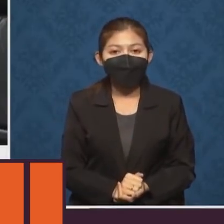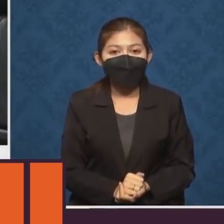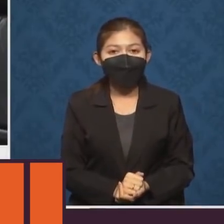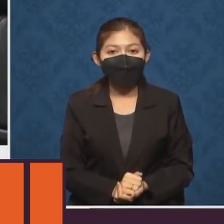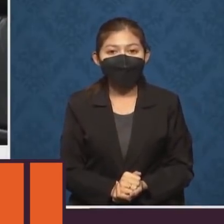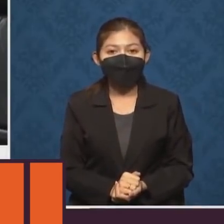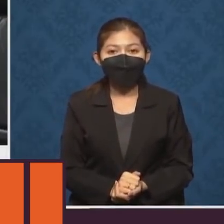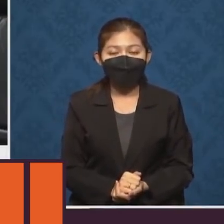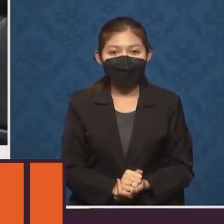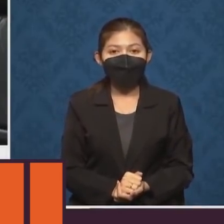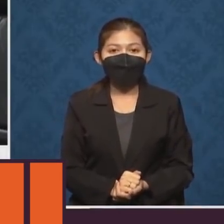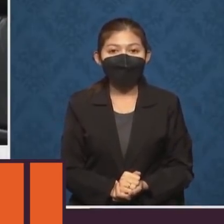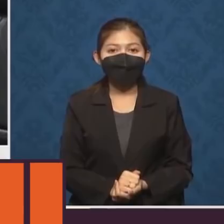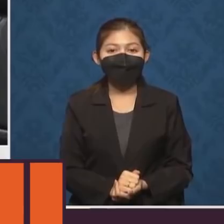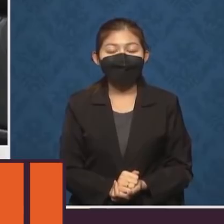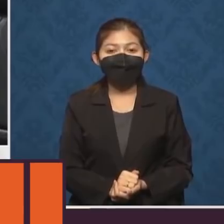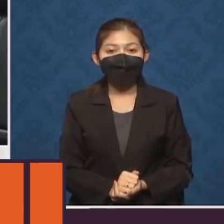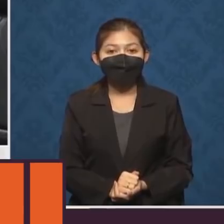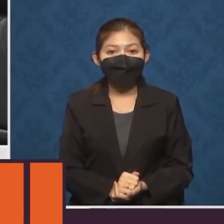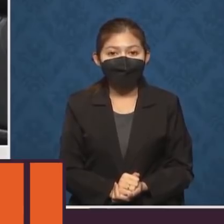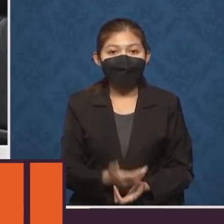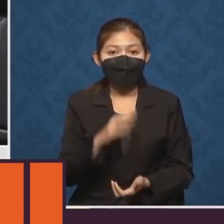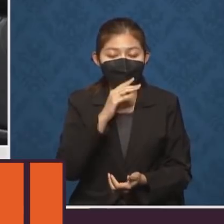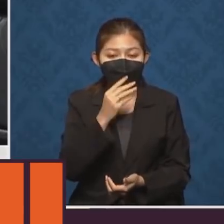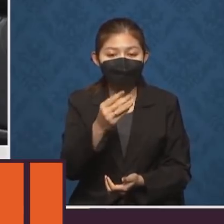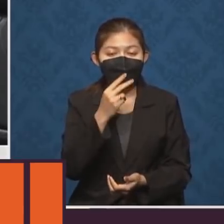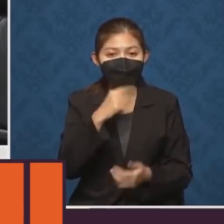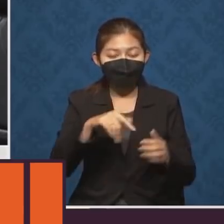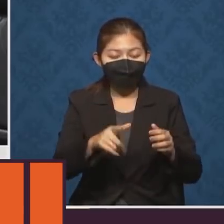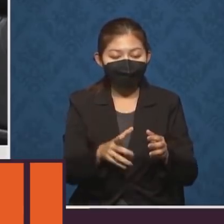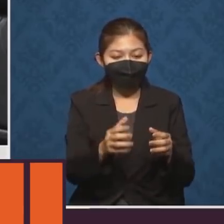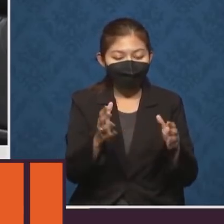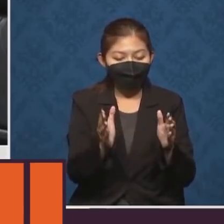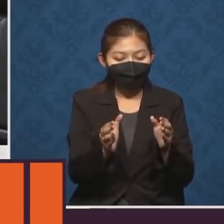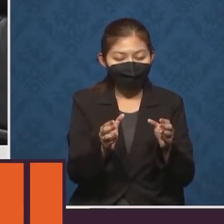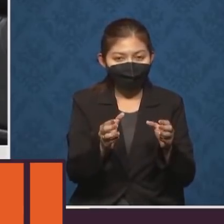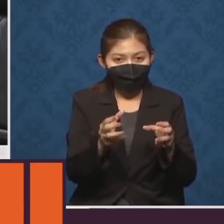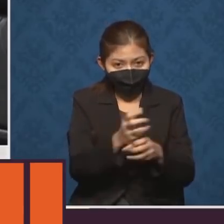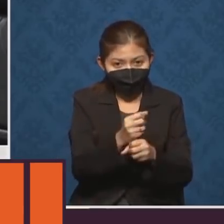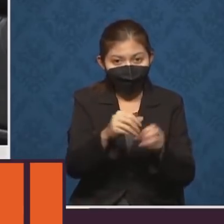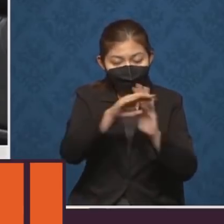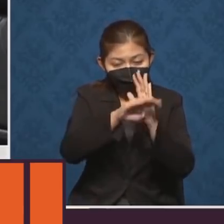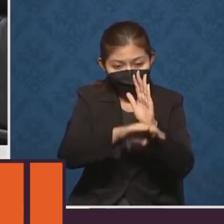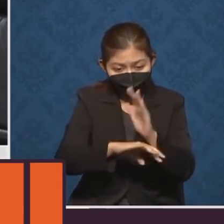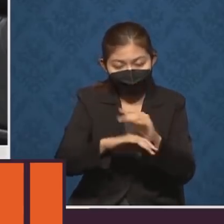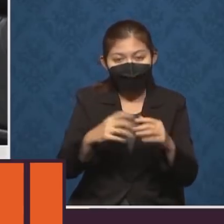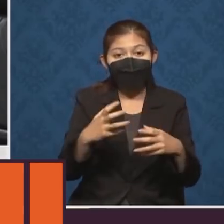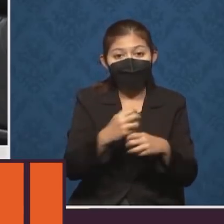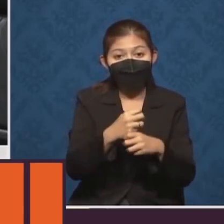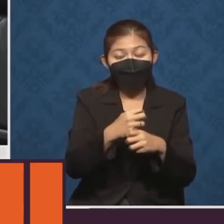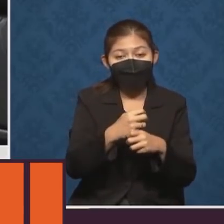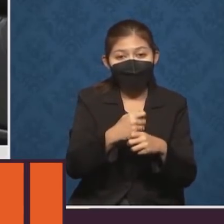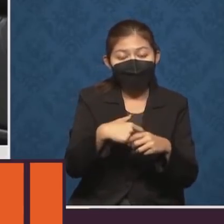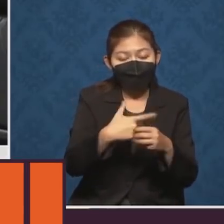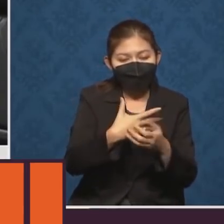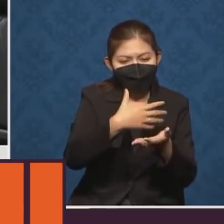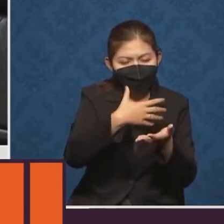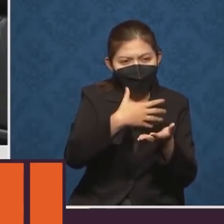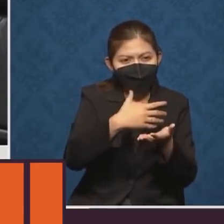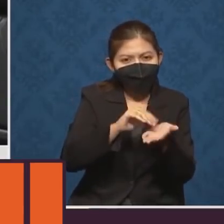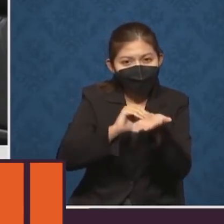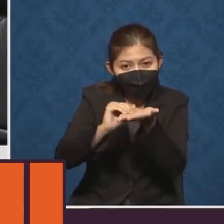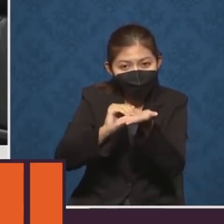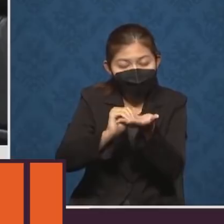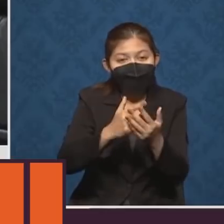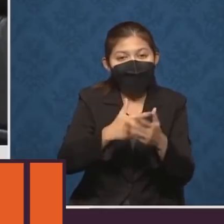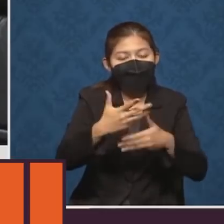โดยเฉพาะอย่างยิ่งก็ท่านประธานครับถ้าเราไปดูผลการดำเนินงานนะครับของข้อมูลที่เป็นประเทศที่เป็นการผลิตขออภัยครับ